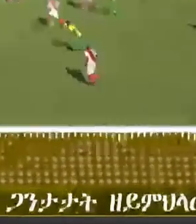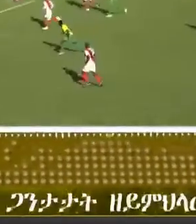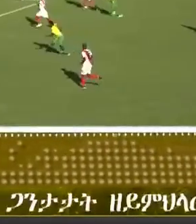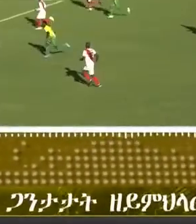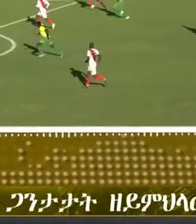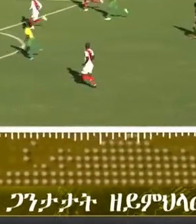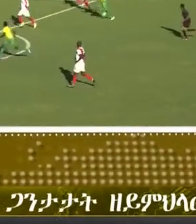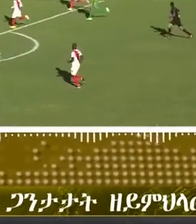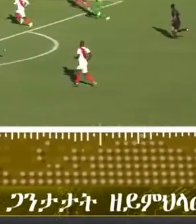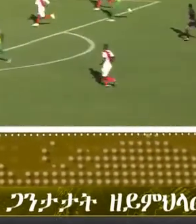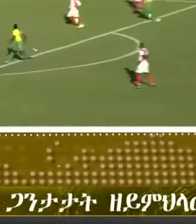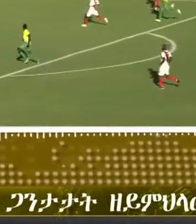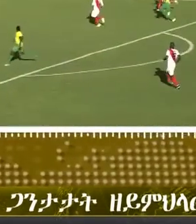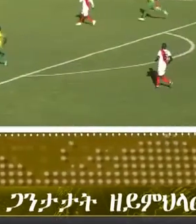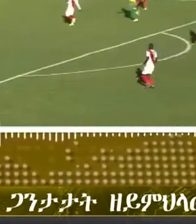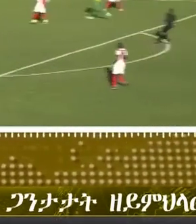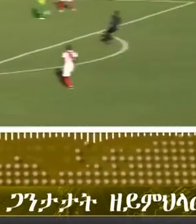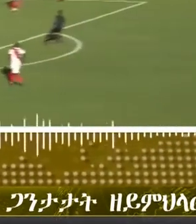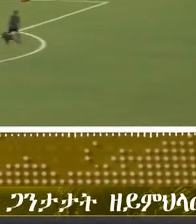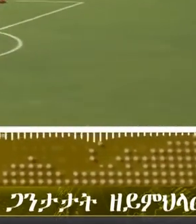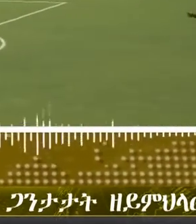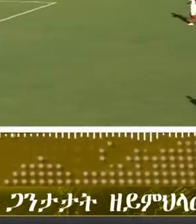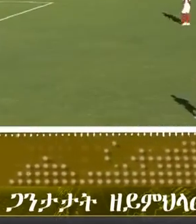نهودیم کسالتی دنایی تغییر گذیل لو